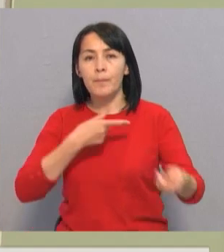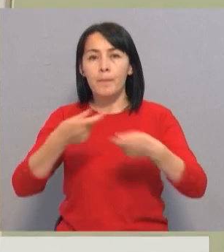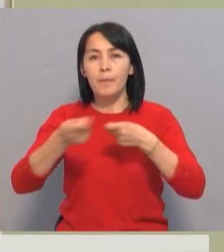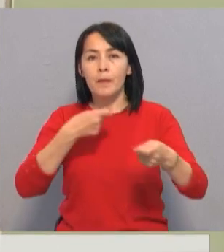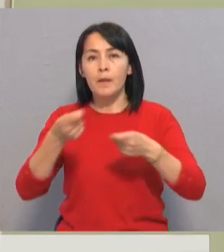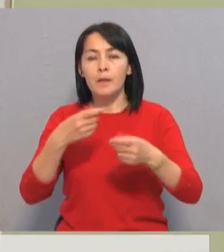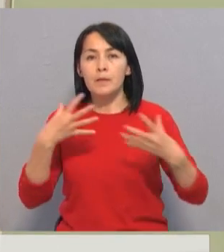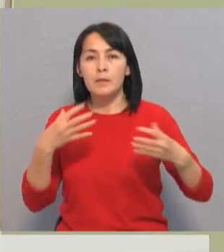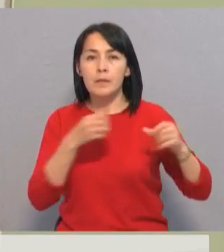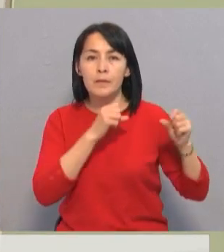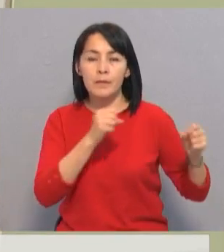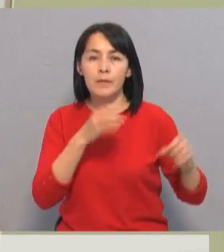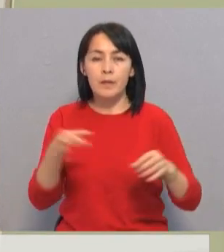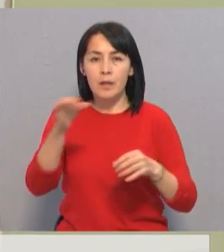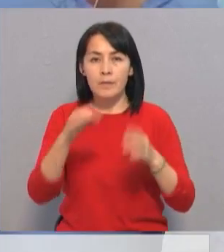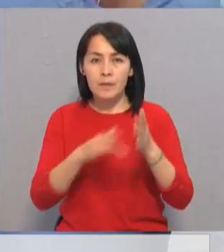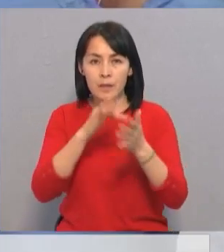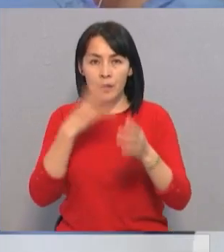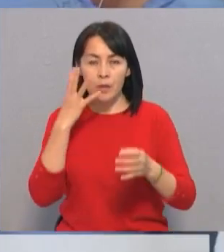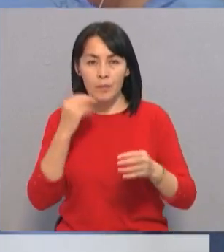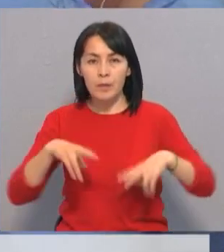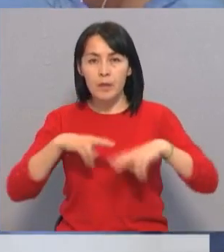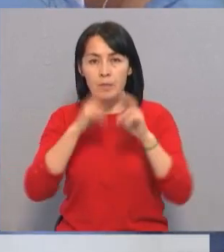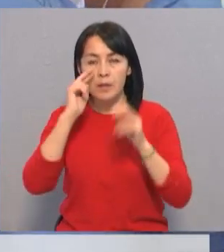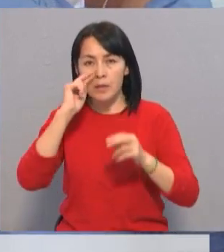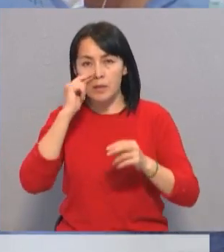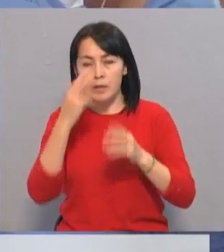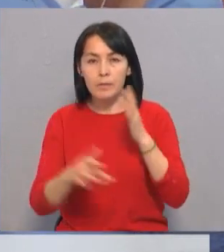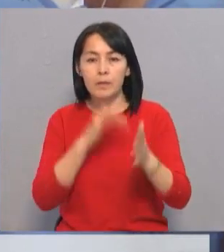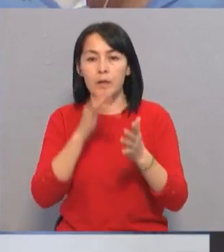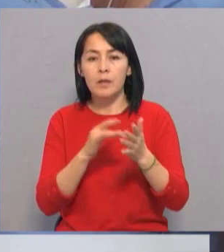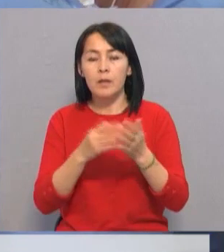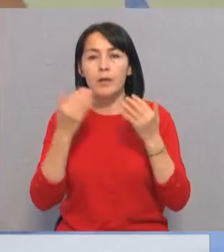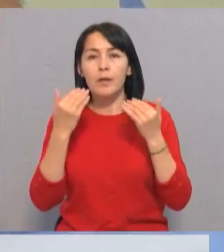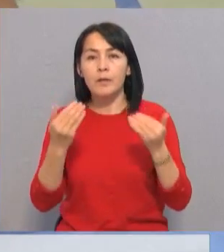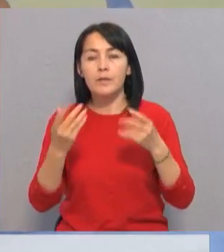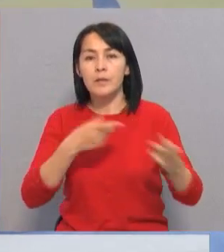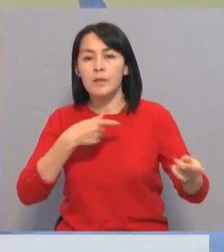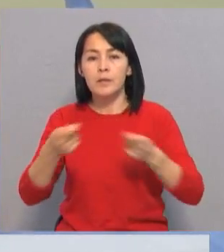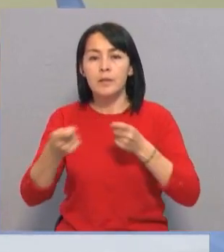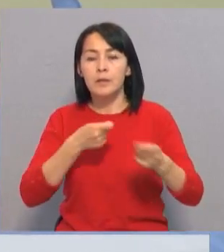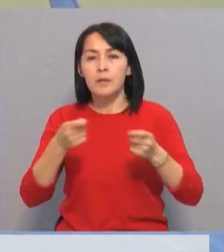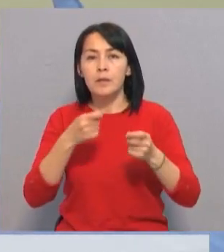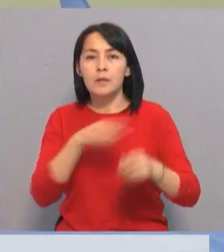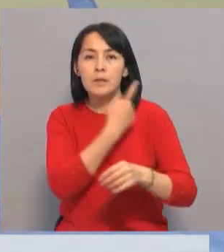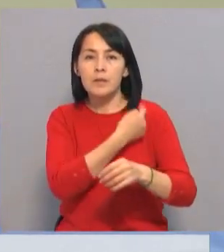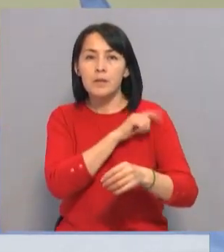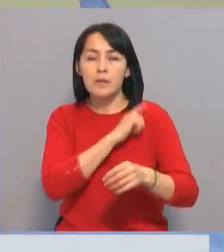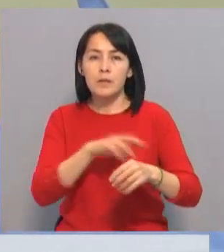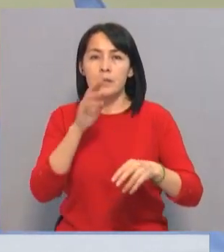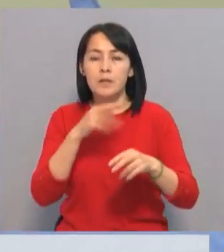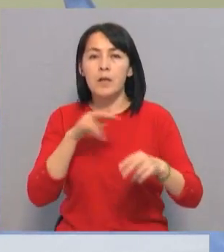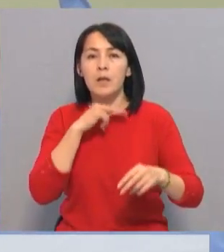Руководителям управления здравоохранения областей городов Алматы, Астана и Шымкент, территориальных департаментов Комитета